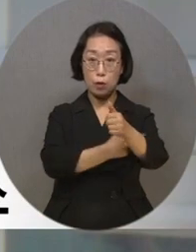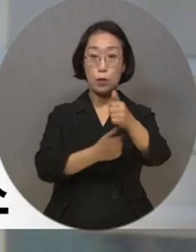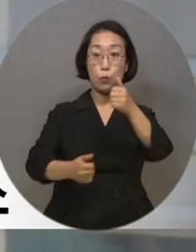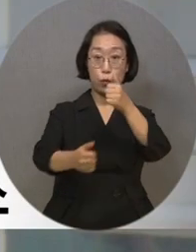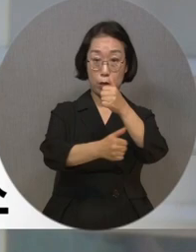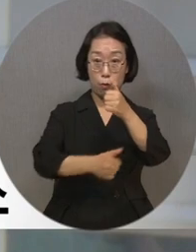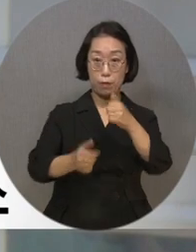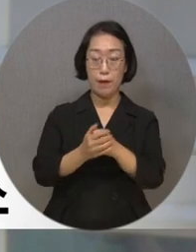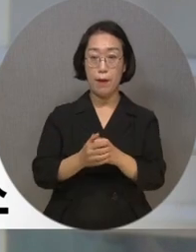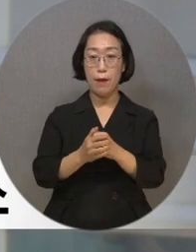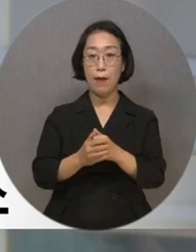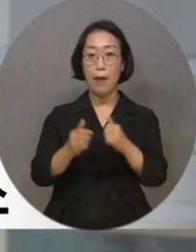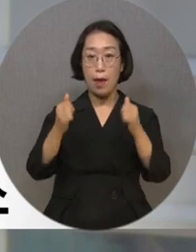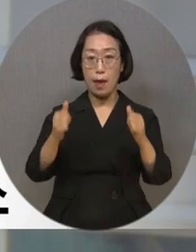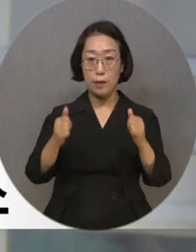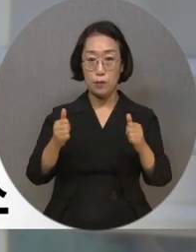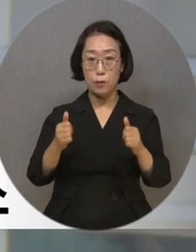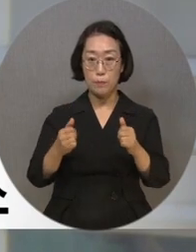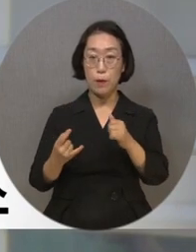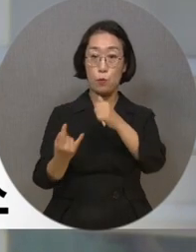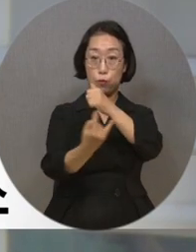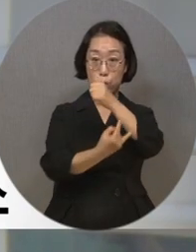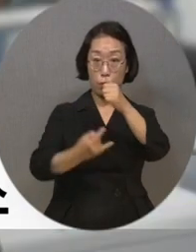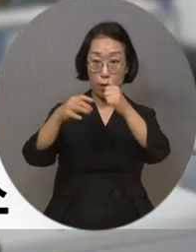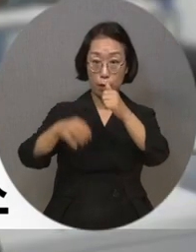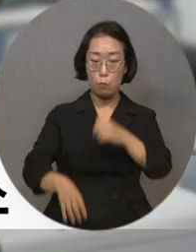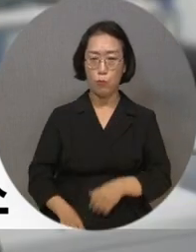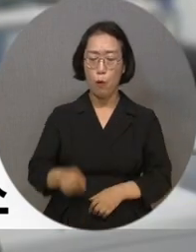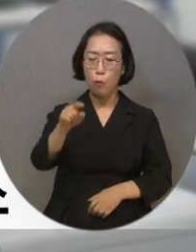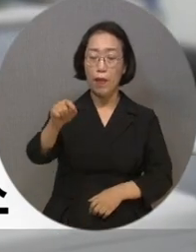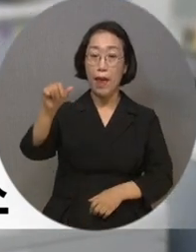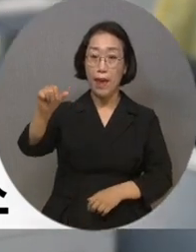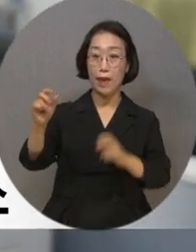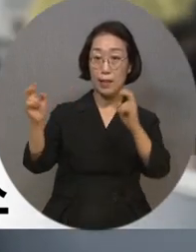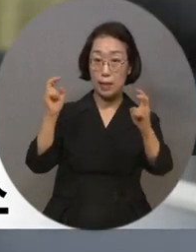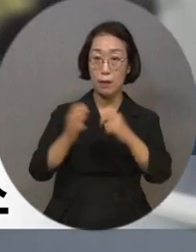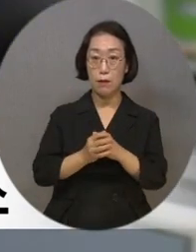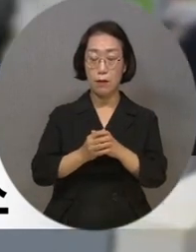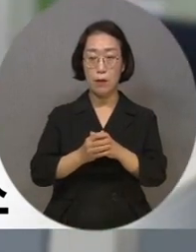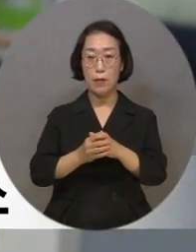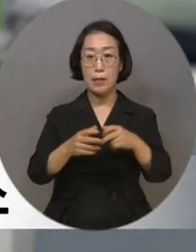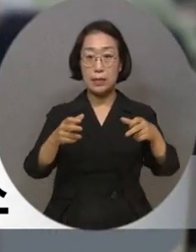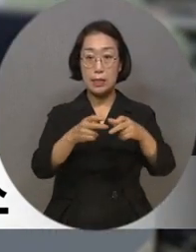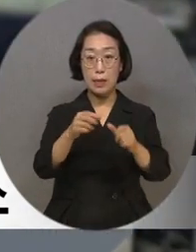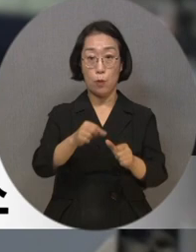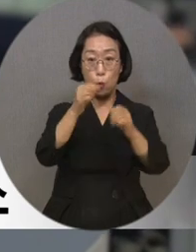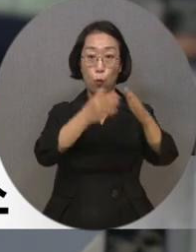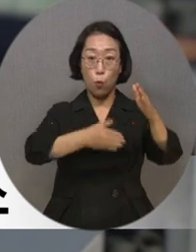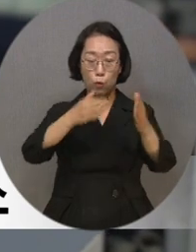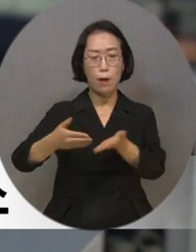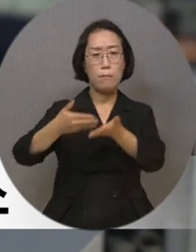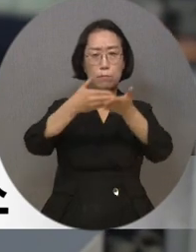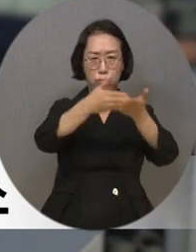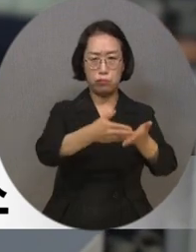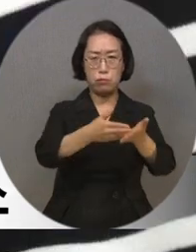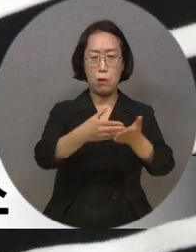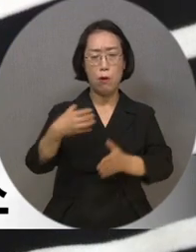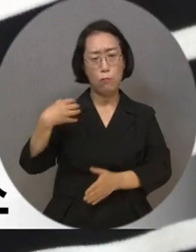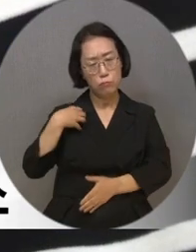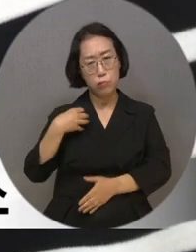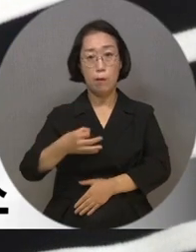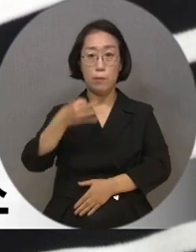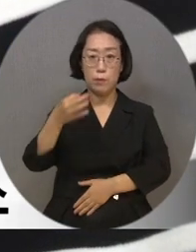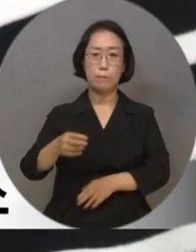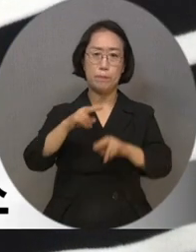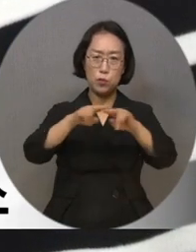소속 중앙행정심판위원회는 A회사가 한국장애인고용공단을 상대로 제기한 부담금 부과처분 취소